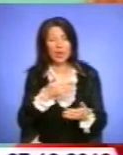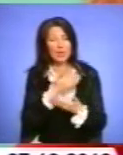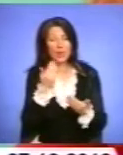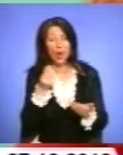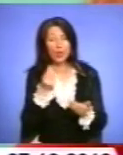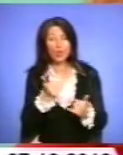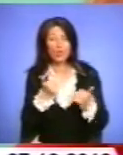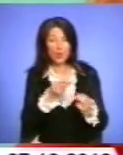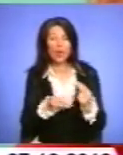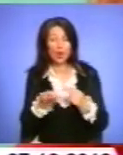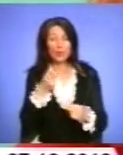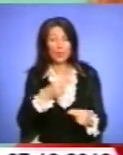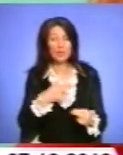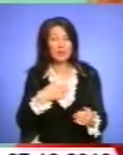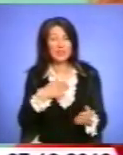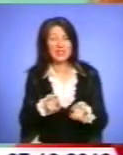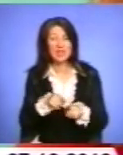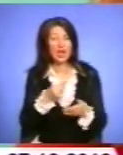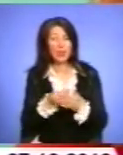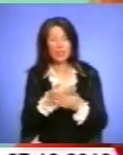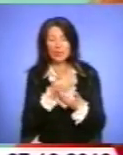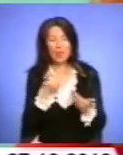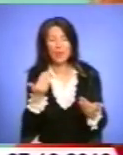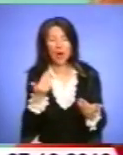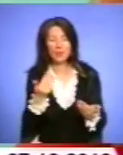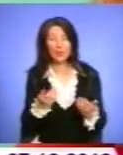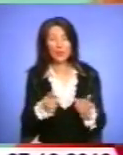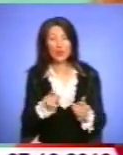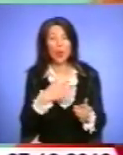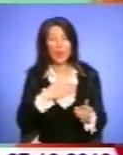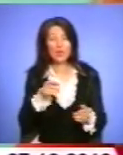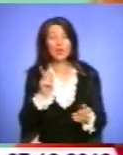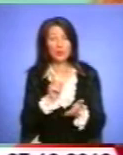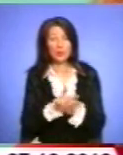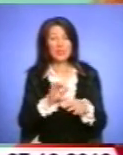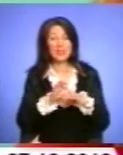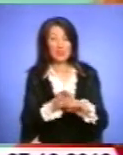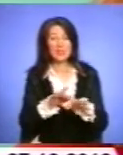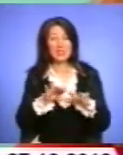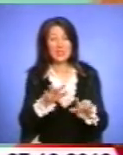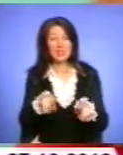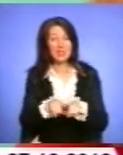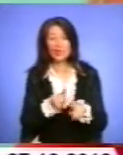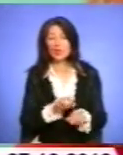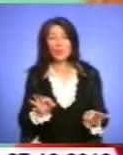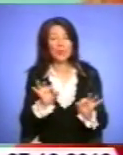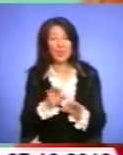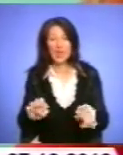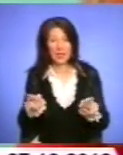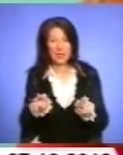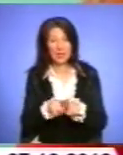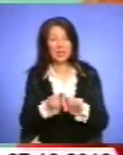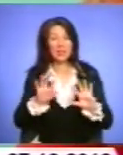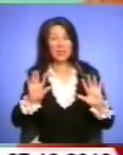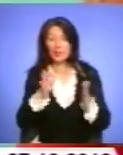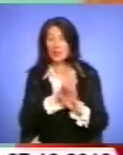таких коштів не передбачаємо, оскільки ми зобов'язані вести діяльність так, щоб ніяких таких